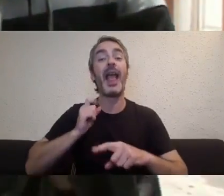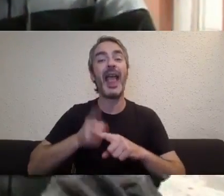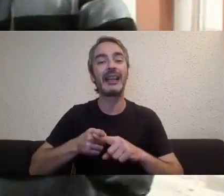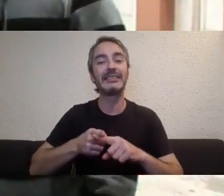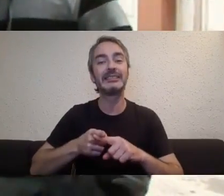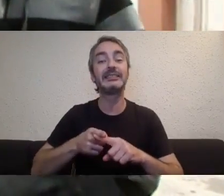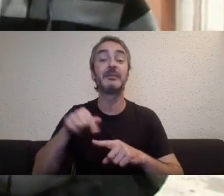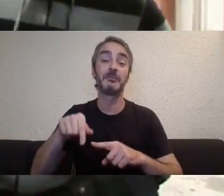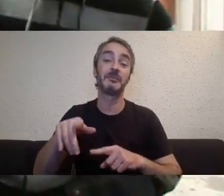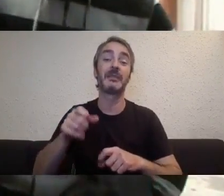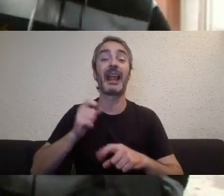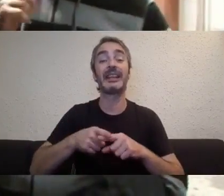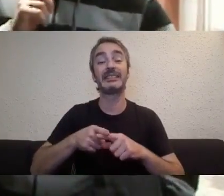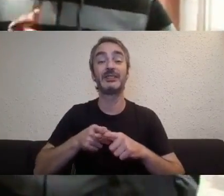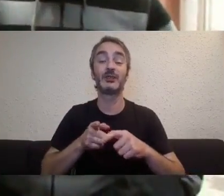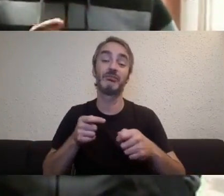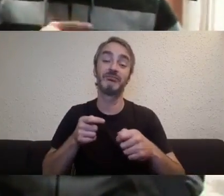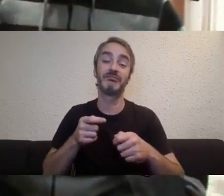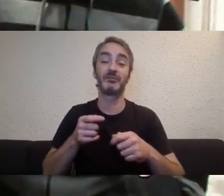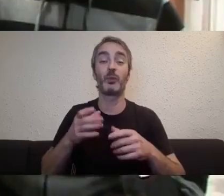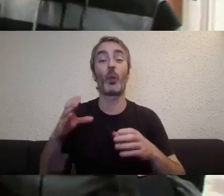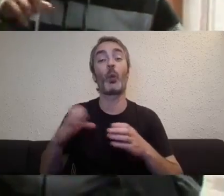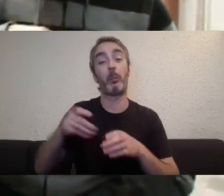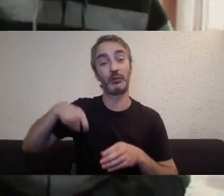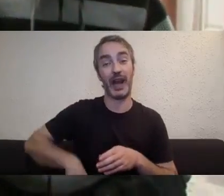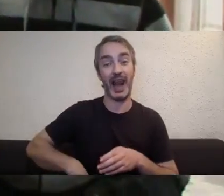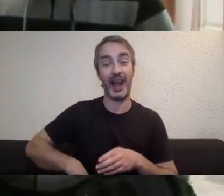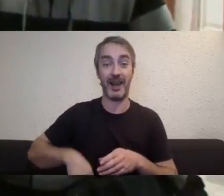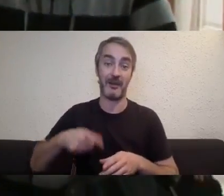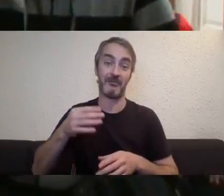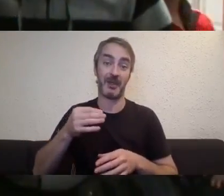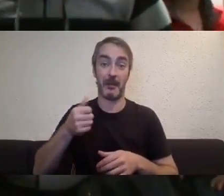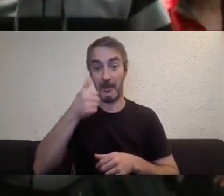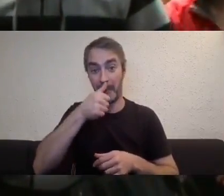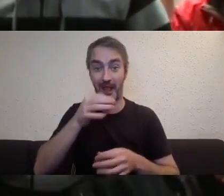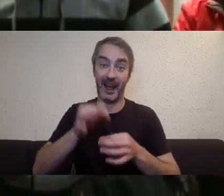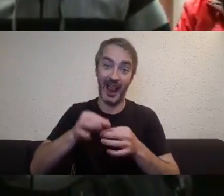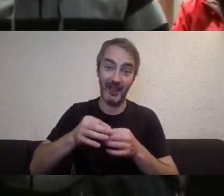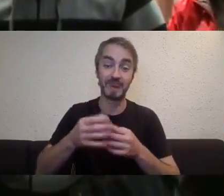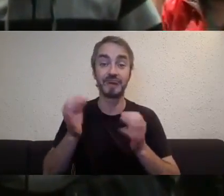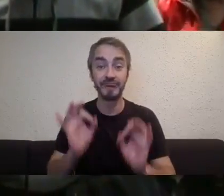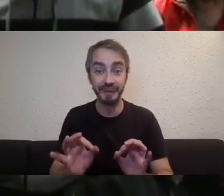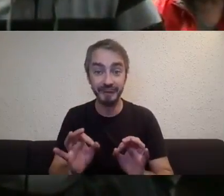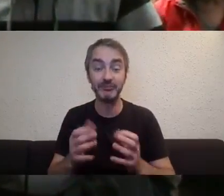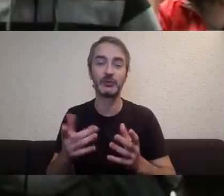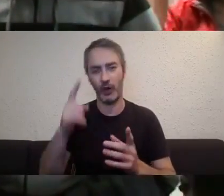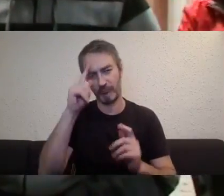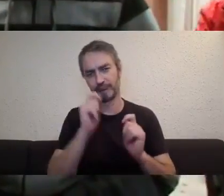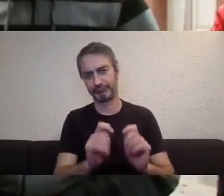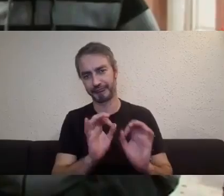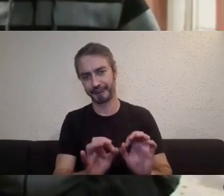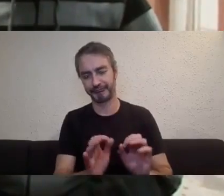era l'antiga seu del gremi de vinaters del barri, i llavors, com que la Garnatxa és un nom de raïm, doncs vam donar-li